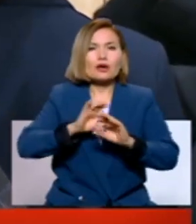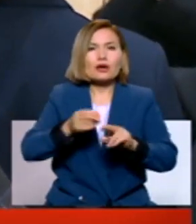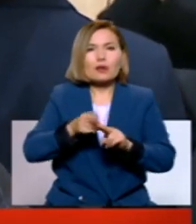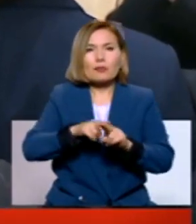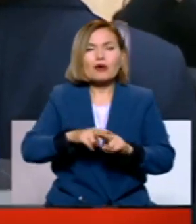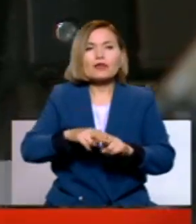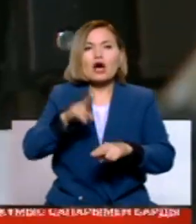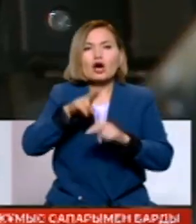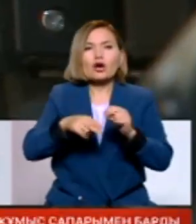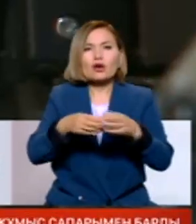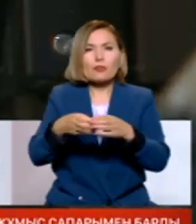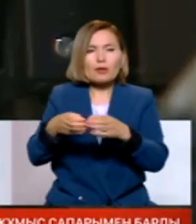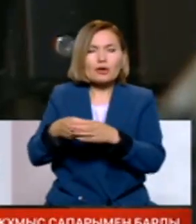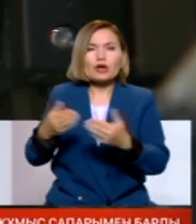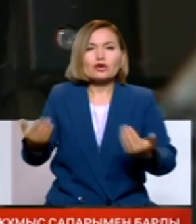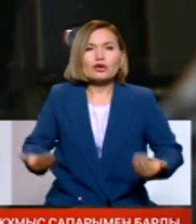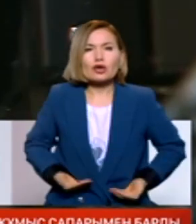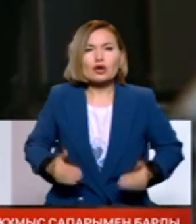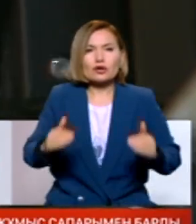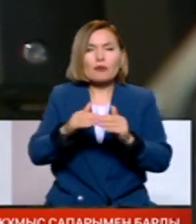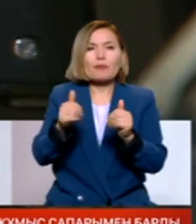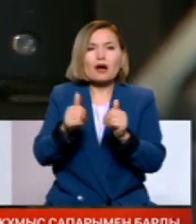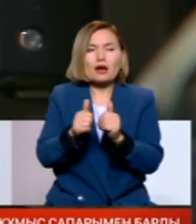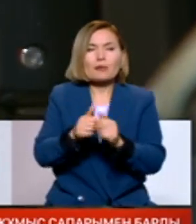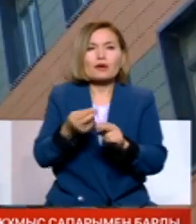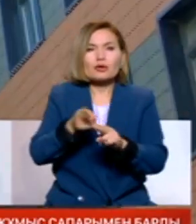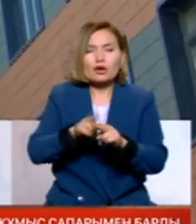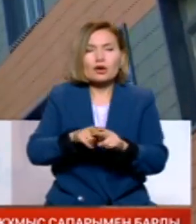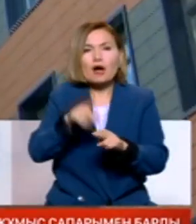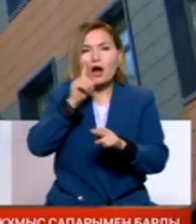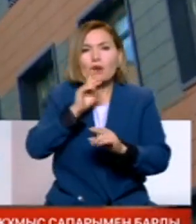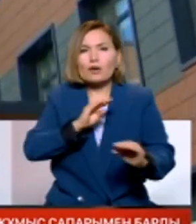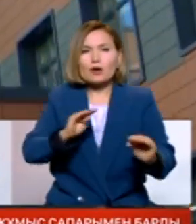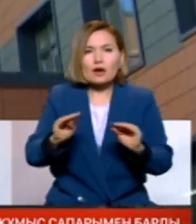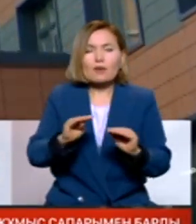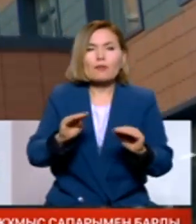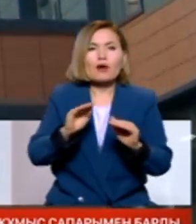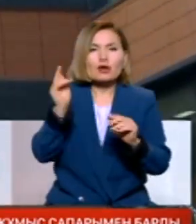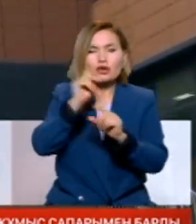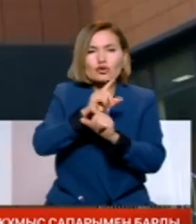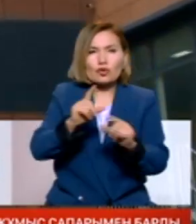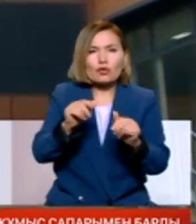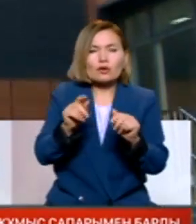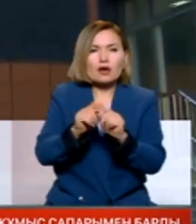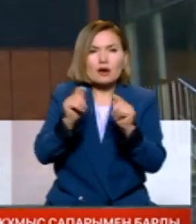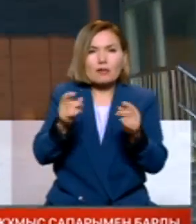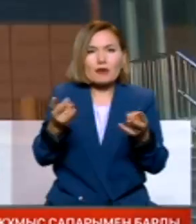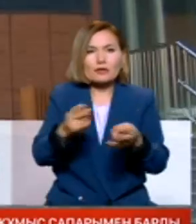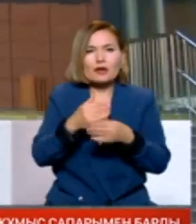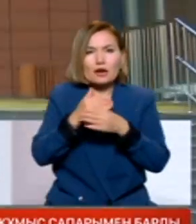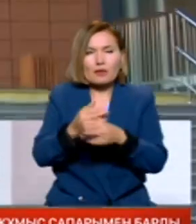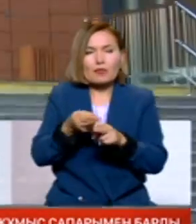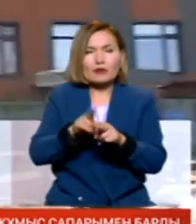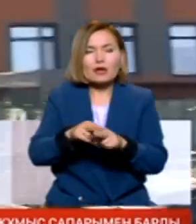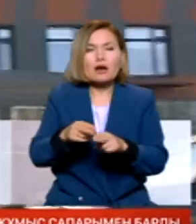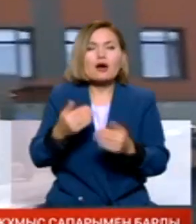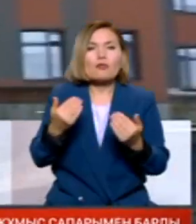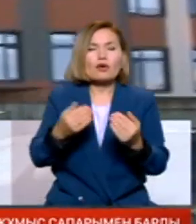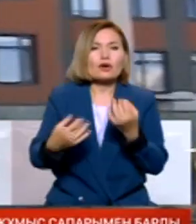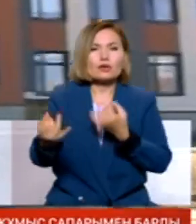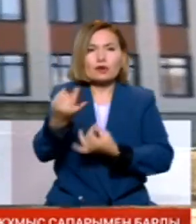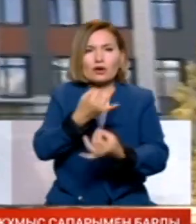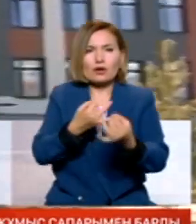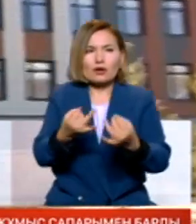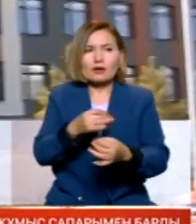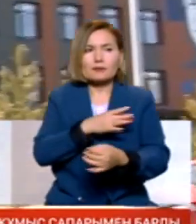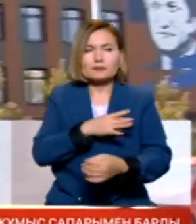Әрі құрылыс компанияларына тұрғын үйдің маңында әлеуметтік инфрақұрылымның болуын міндеттеу қажет дейді. Тиісті заң жобасын бір топ депутат